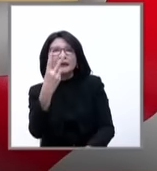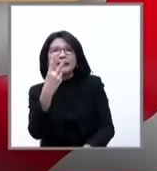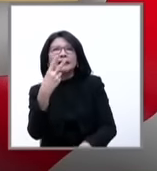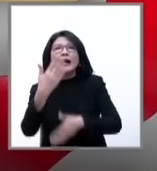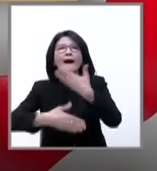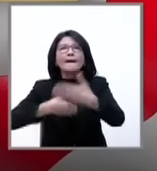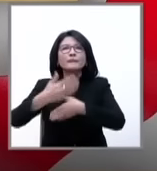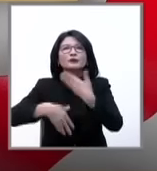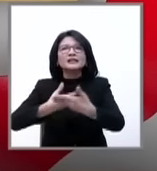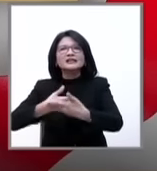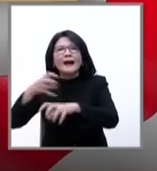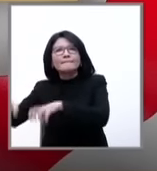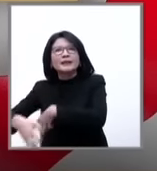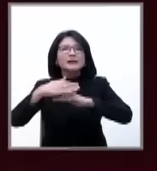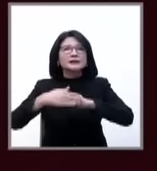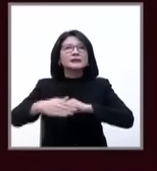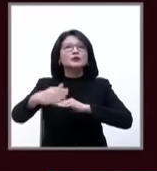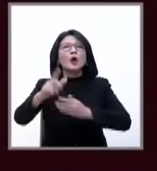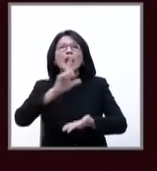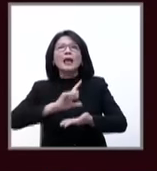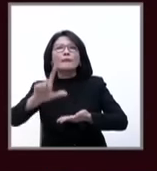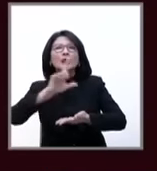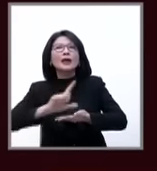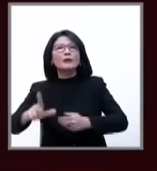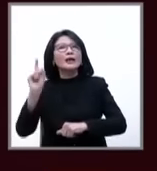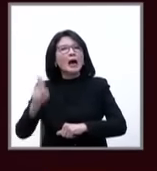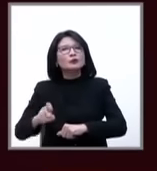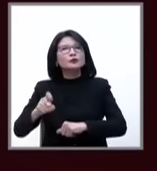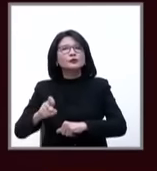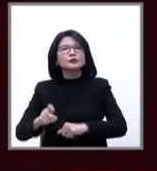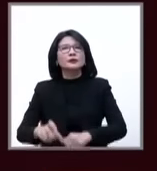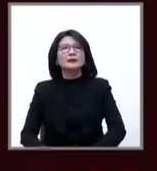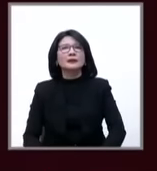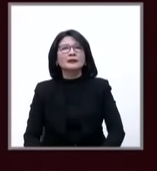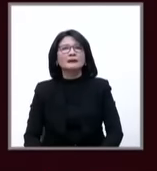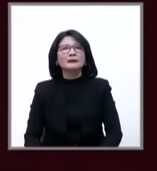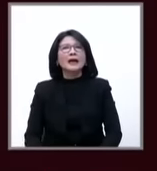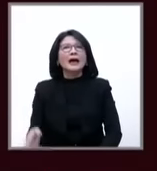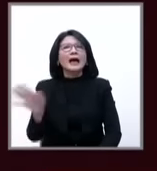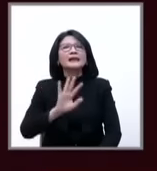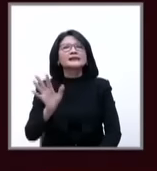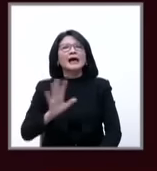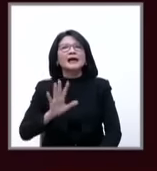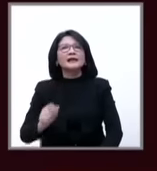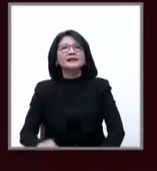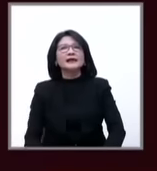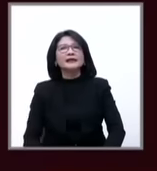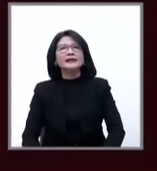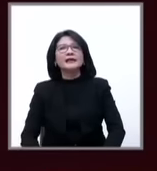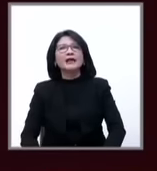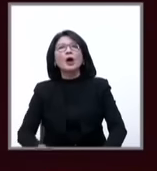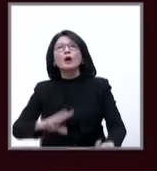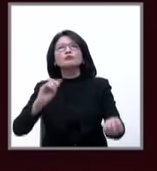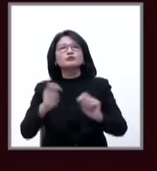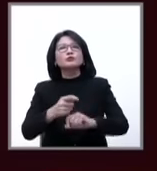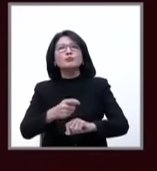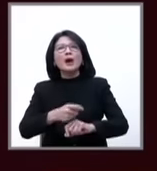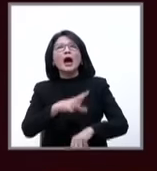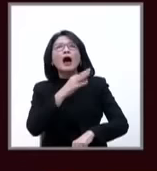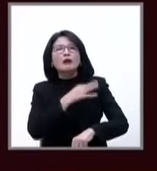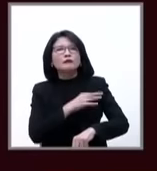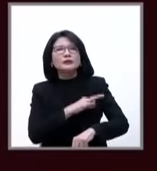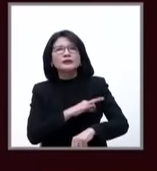akan dilakukan oleh mereka andaikan mereka diberikan tugas oleh presiden. Karena ini kan debat yang